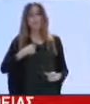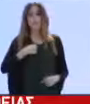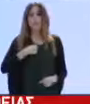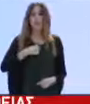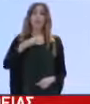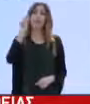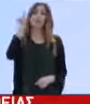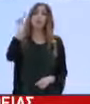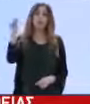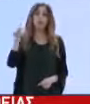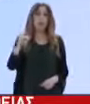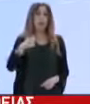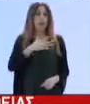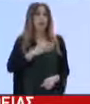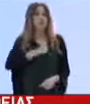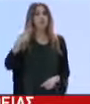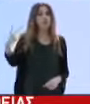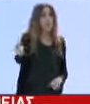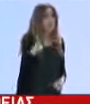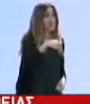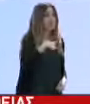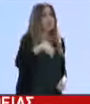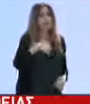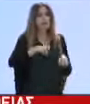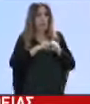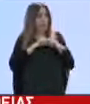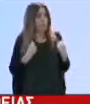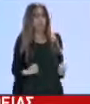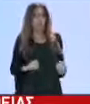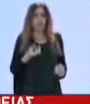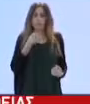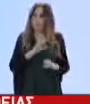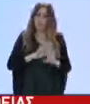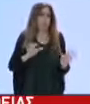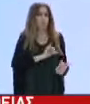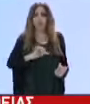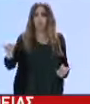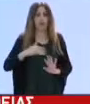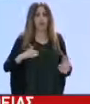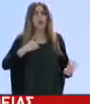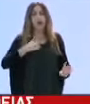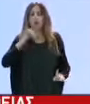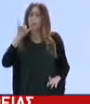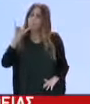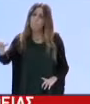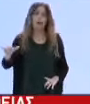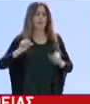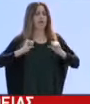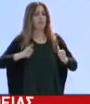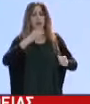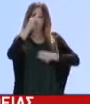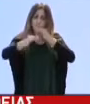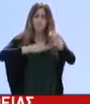προδώσω. Από εμένα θα ακούτε πάντα την αλήθεια, όσο σκληρή κι αν αυτή